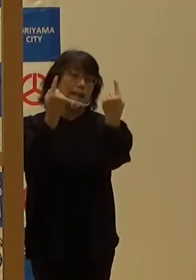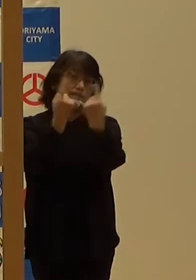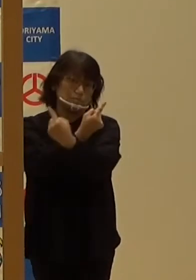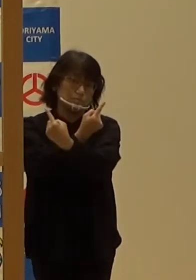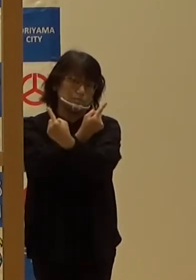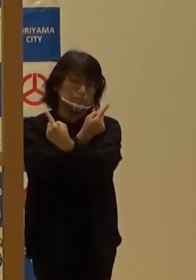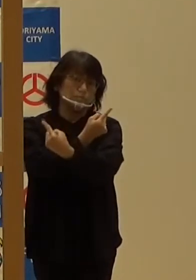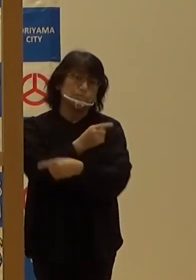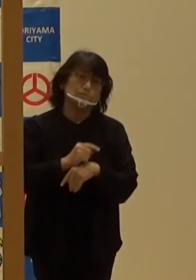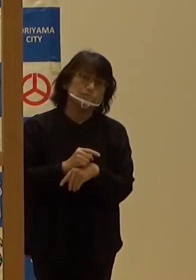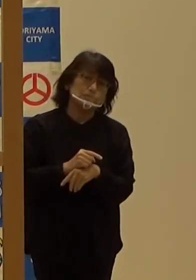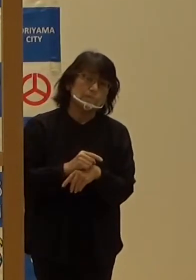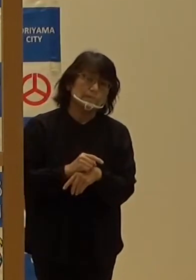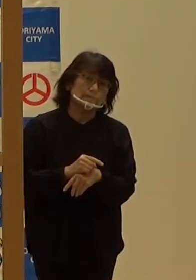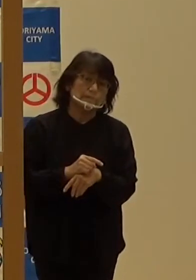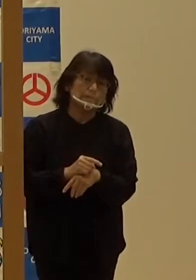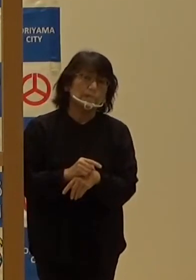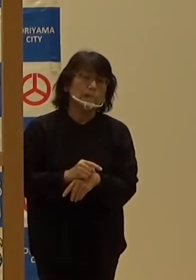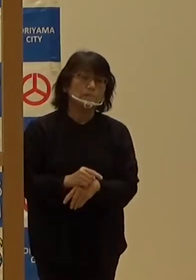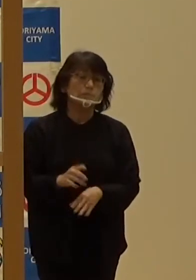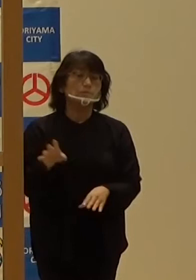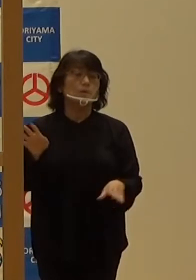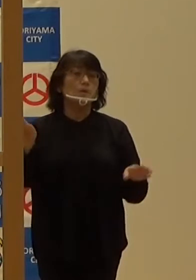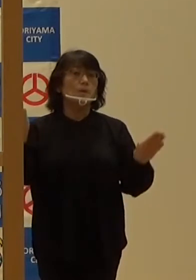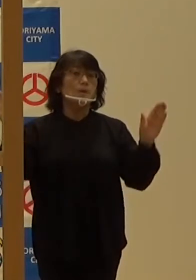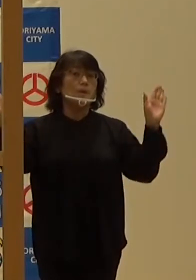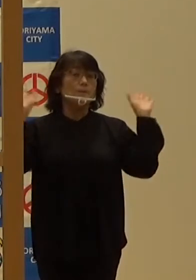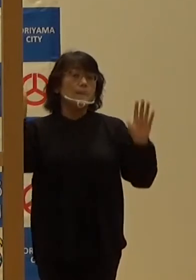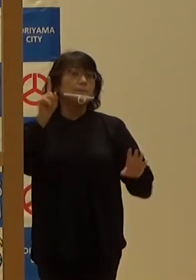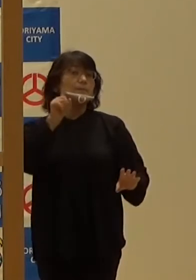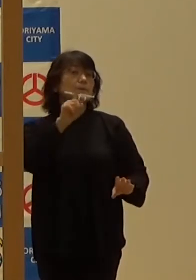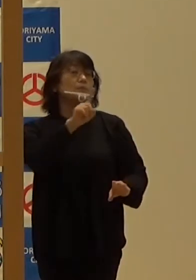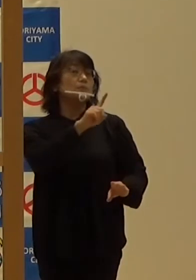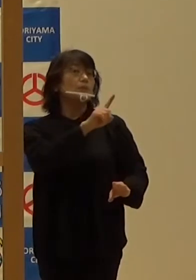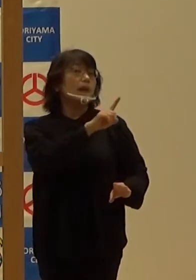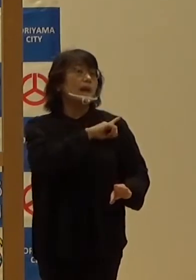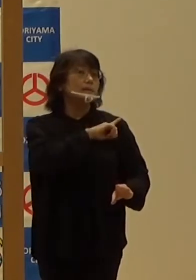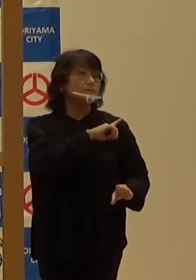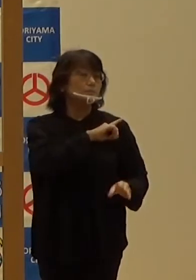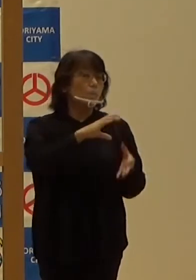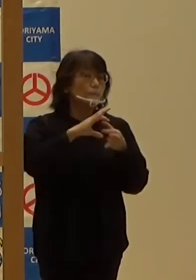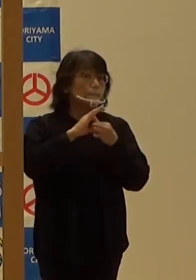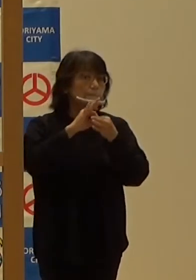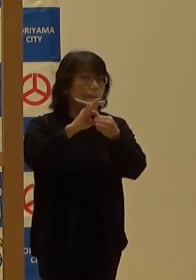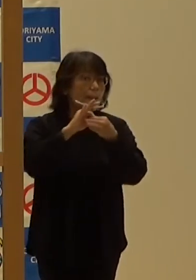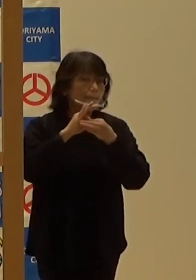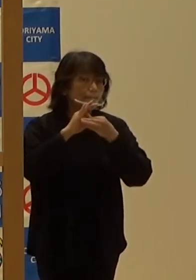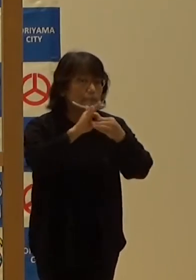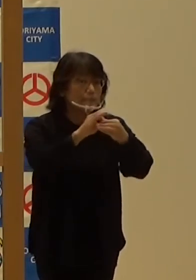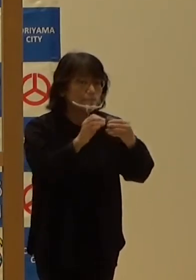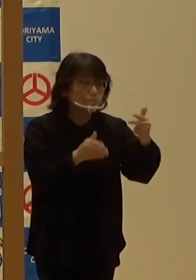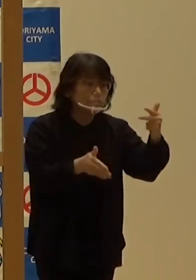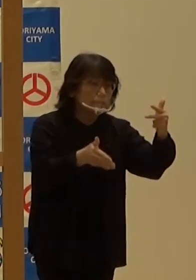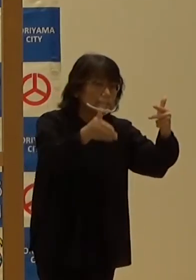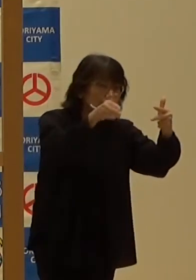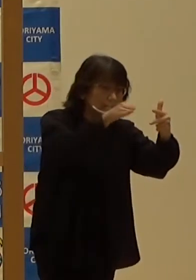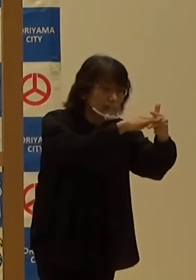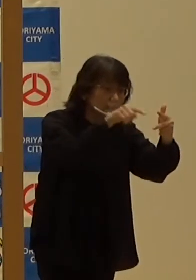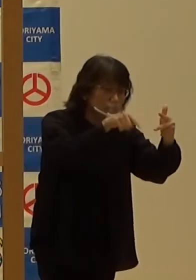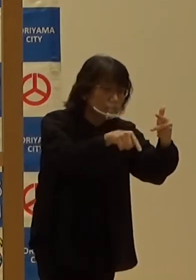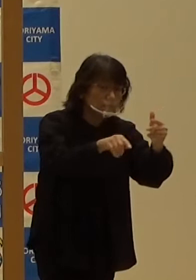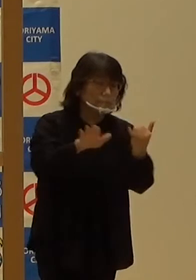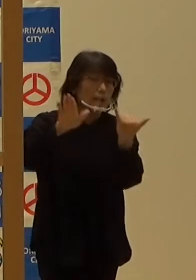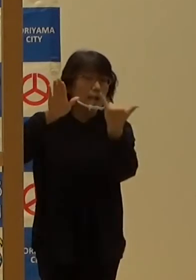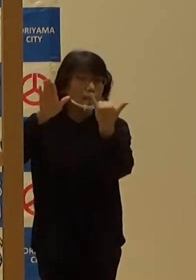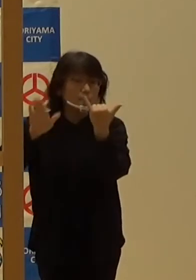このベビーファーストに関するような施設や改修、また防災機能を持つような改修